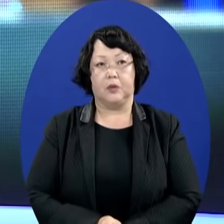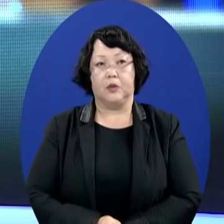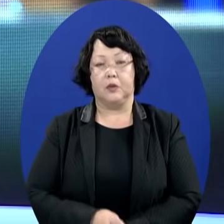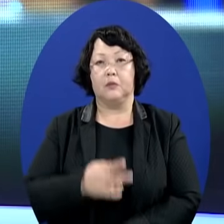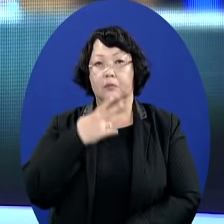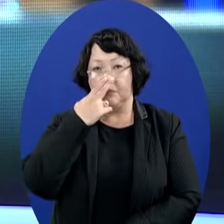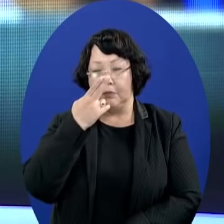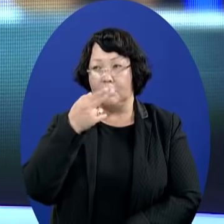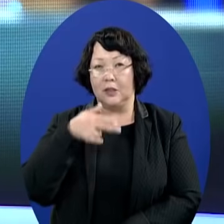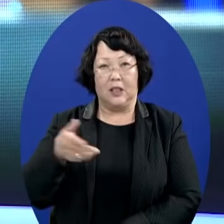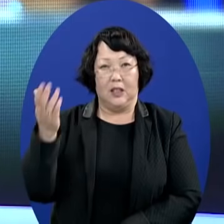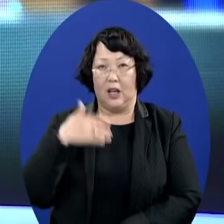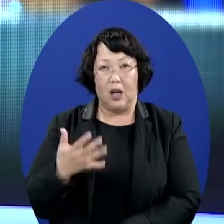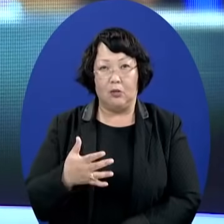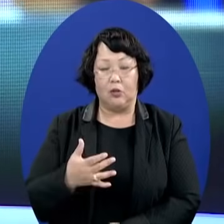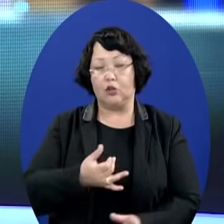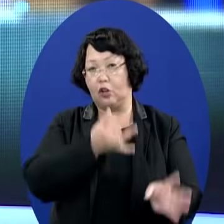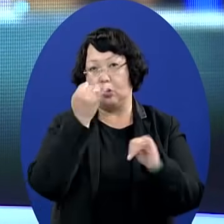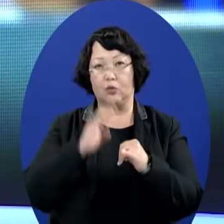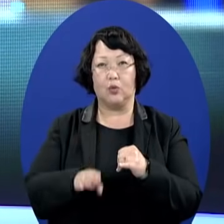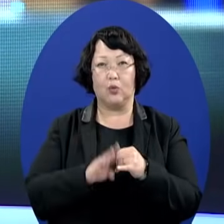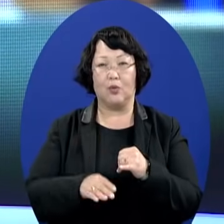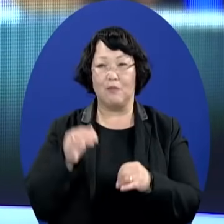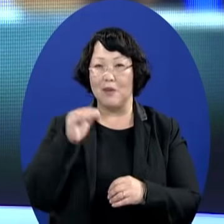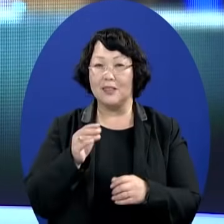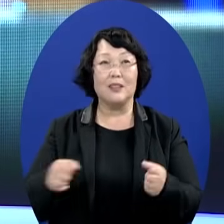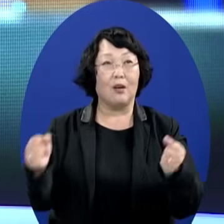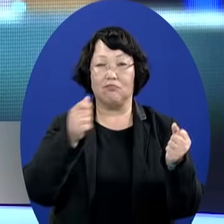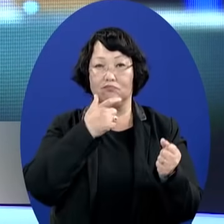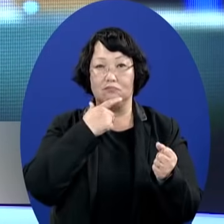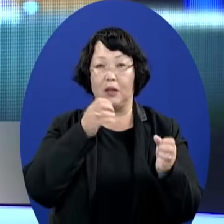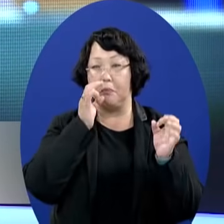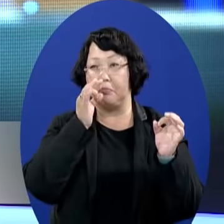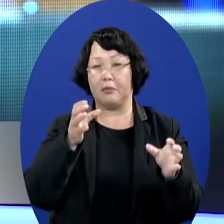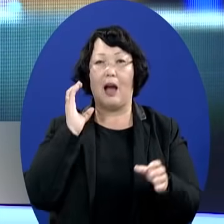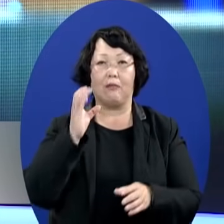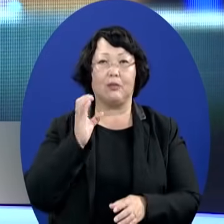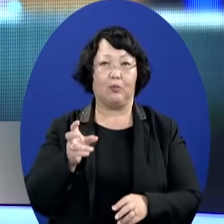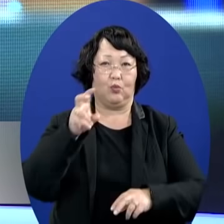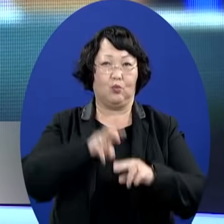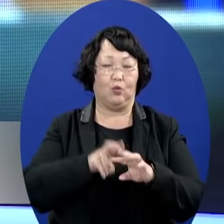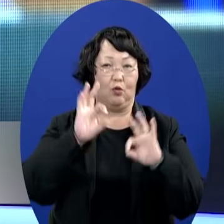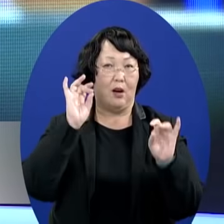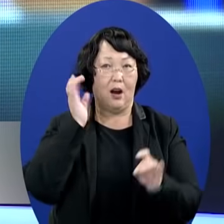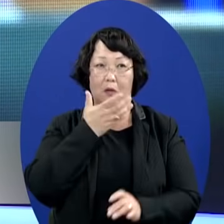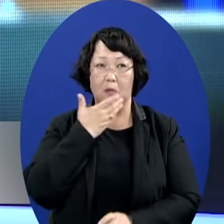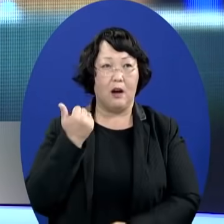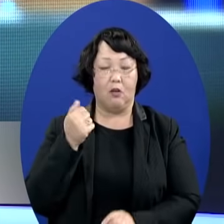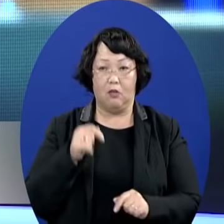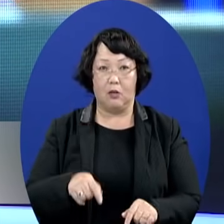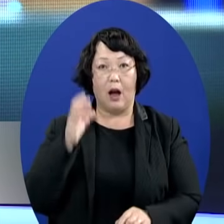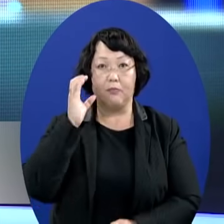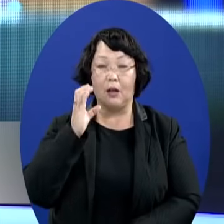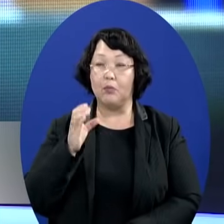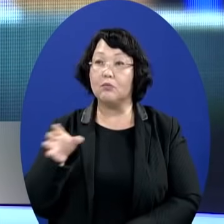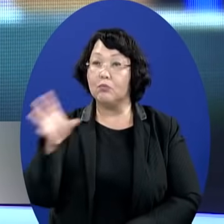Шатхан ирэхгүй бол нийслэлийн энэ 7 хоногийн сүүл ихэд бүгд автомашина зогсоол тавьж нийтийн тээврээр зорчих нь. Харин өнөөдөр нийслэлийн нийтийн тээвэр энэ ачаалд бэлэн байна